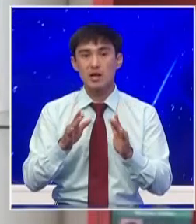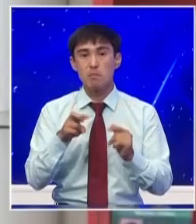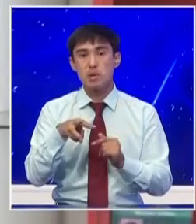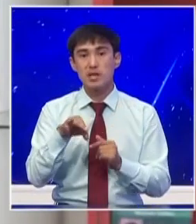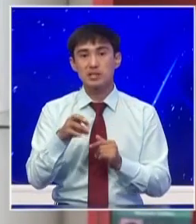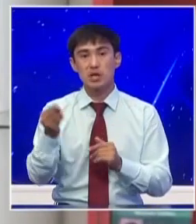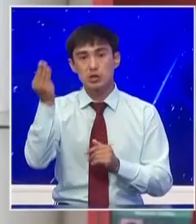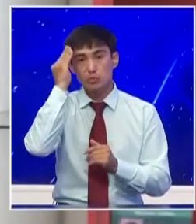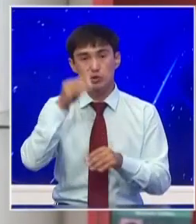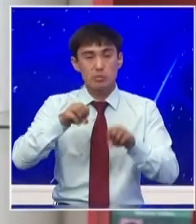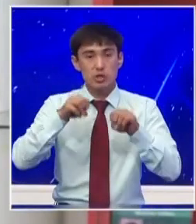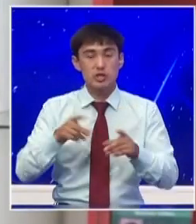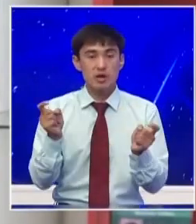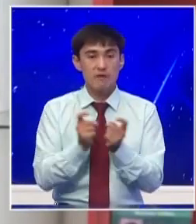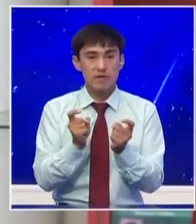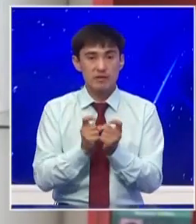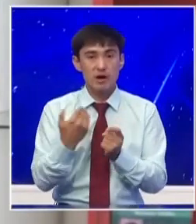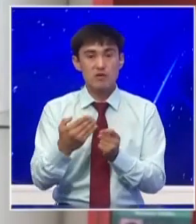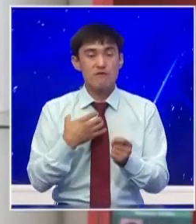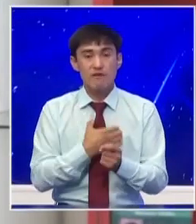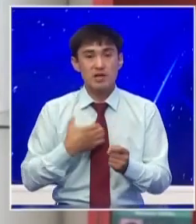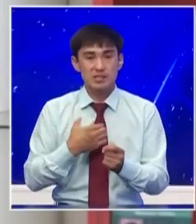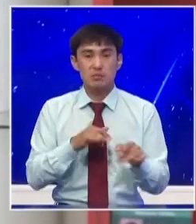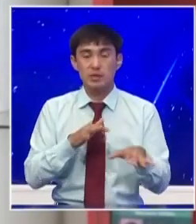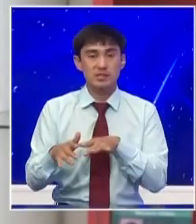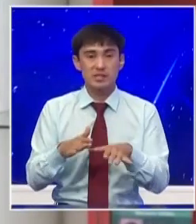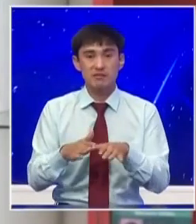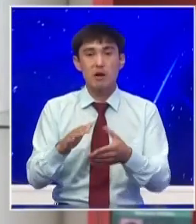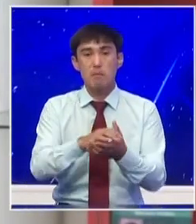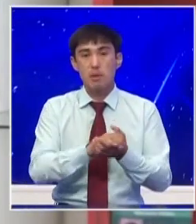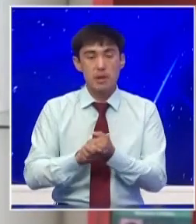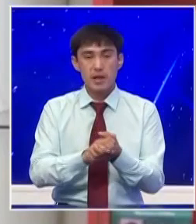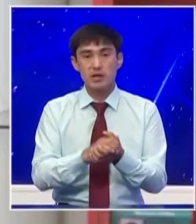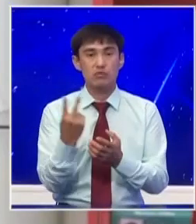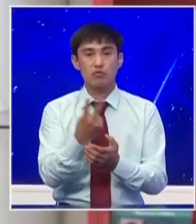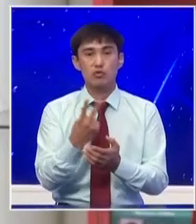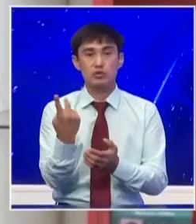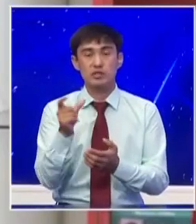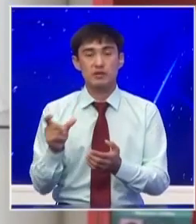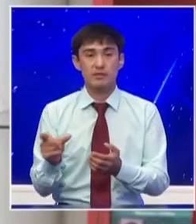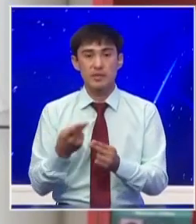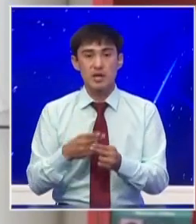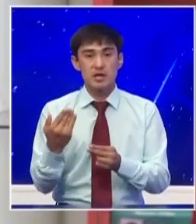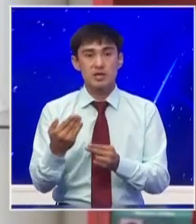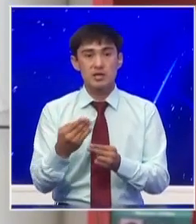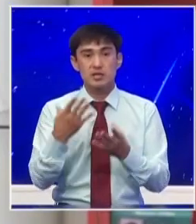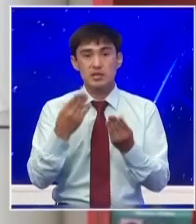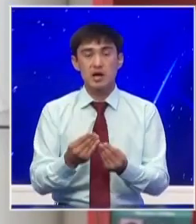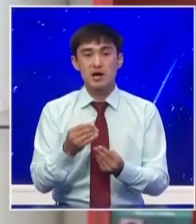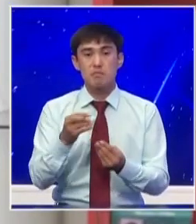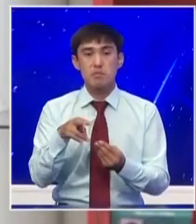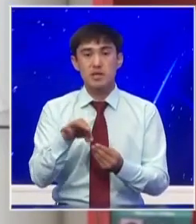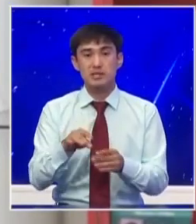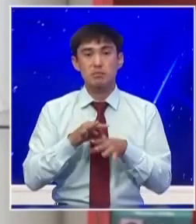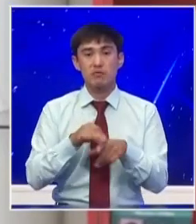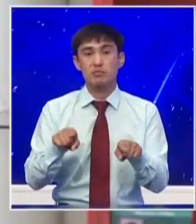медиации, способах разрешения конфликтов, о ее важности в процессе примирения двух конфликтующих сторон. И в преддверии Дня медиации мы